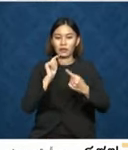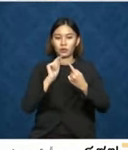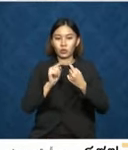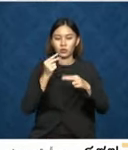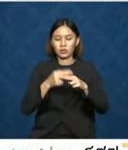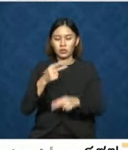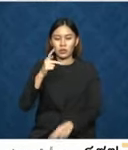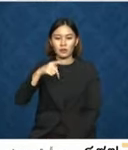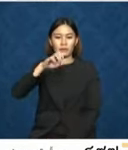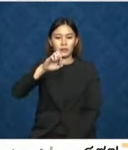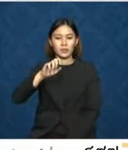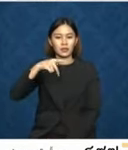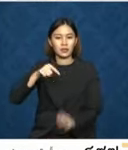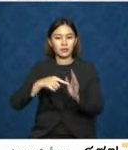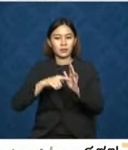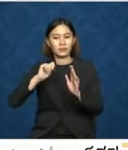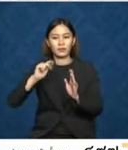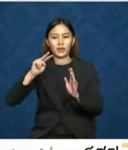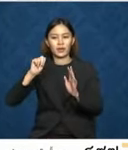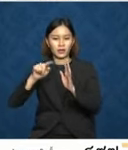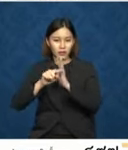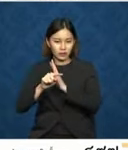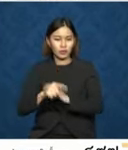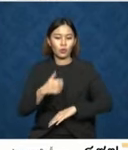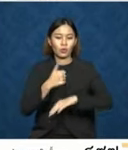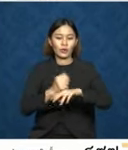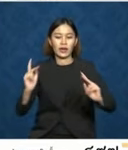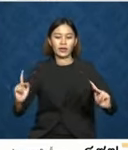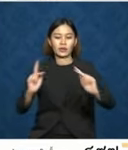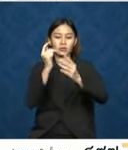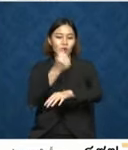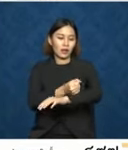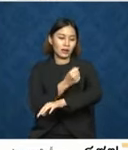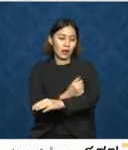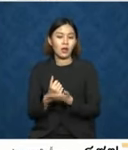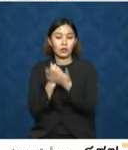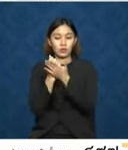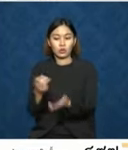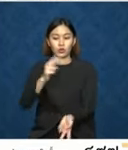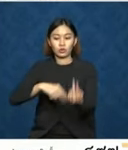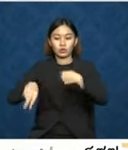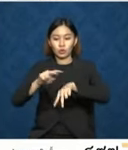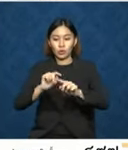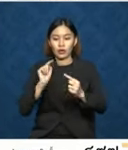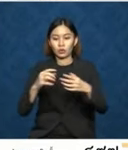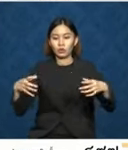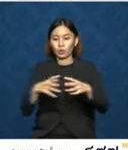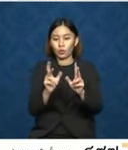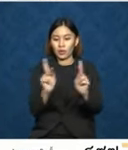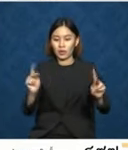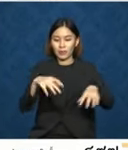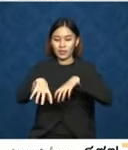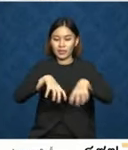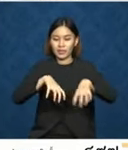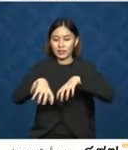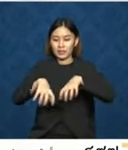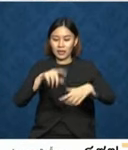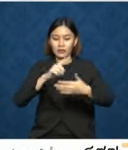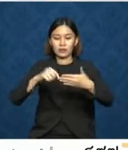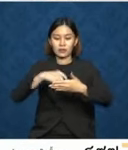พิพัฒน์รัฐกิจประการในในฐานะรัฐมนตรีกระทรวงแรงงานช่วยติดตามตรวจสอบคณะกรรมการที่จัดให้มีการเลือก